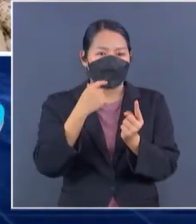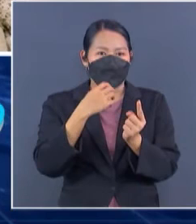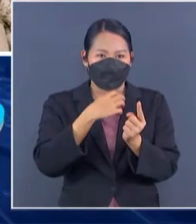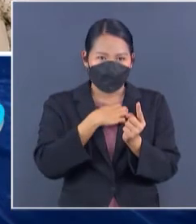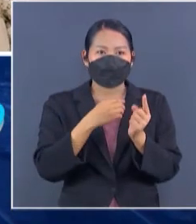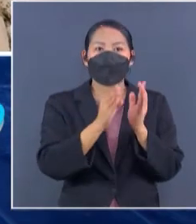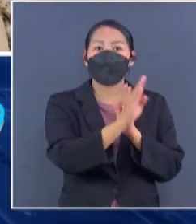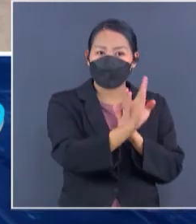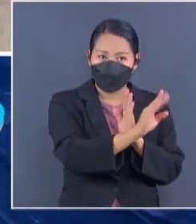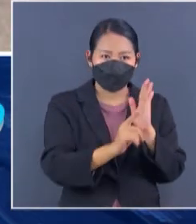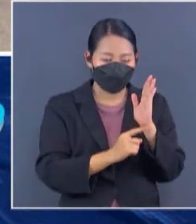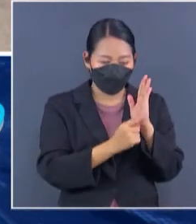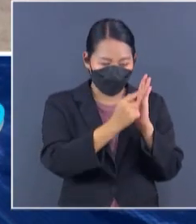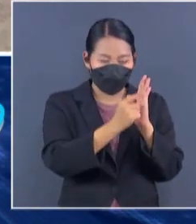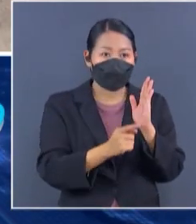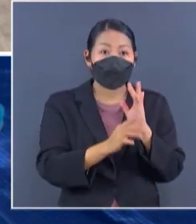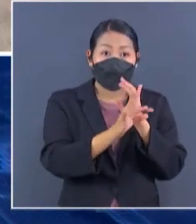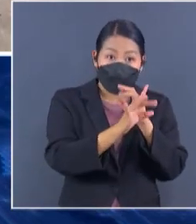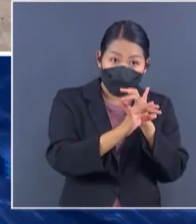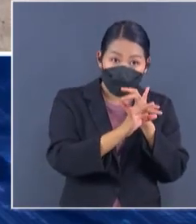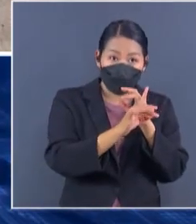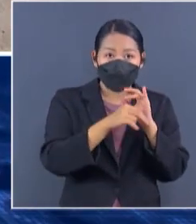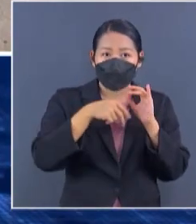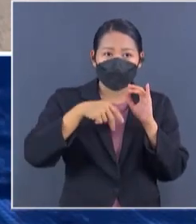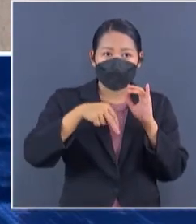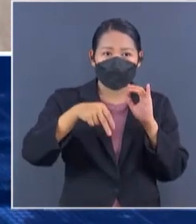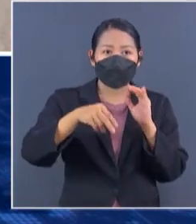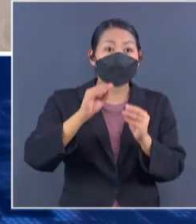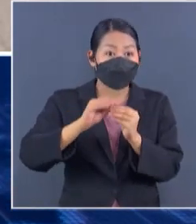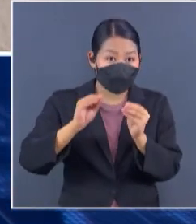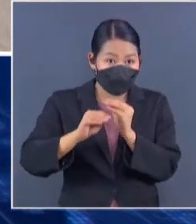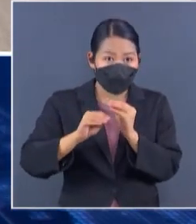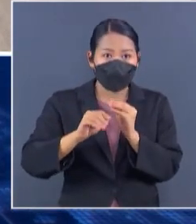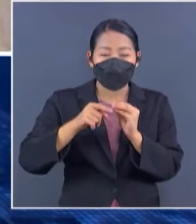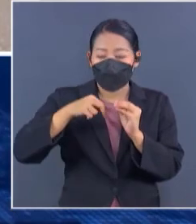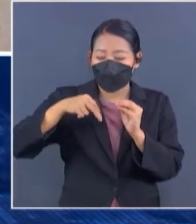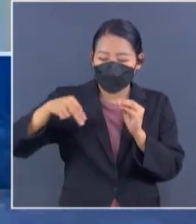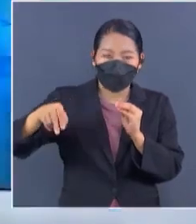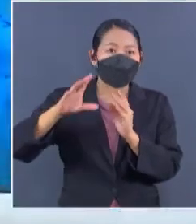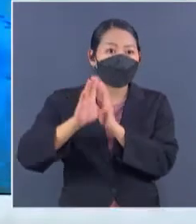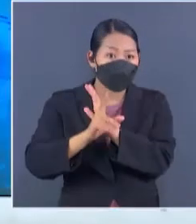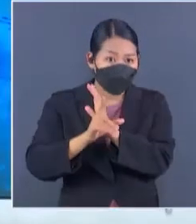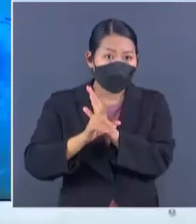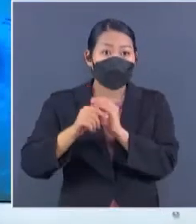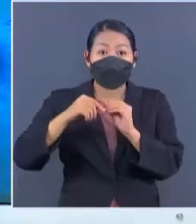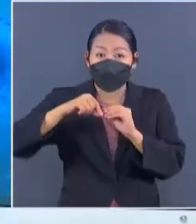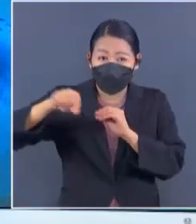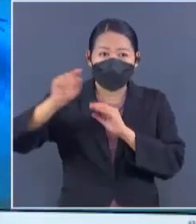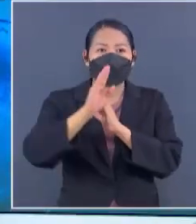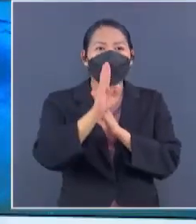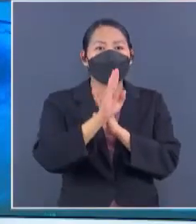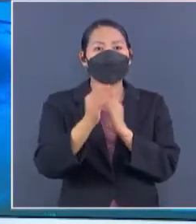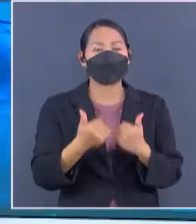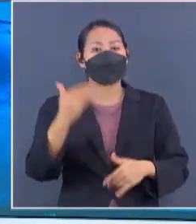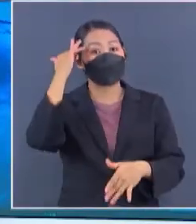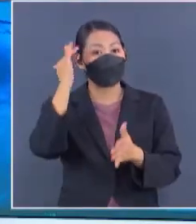องจากฉะเชิงเทราเนี่ยคือจากระยองมาชลบุรีแล้วเข้าฉะเชิงเทรานะ ครับก็ต้องขอบคุณตำรวจเขาหินซ้อนทั้ง3นายนะครับได้รับคำชื่นชม